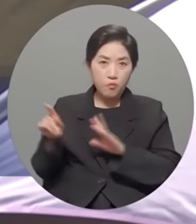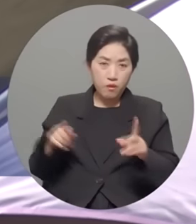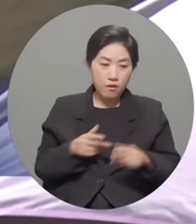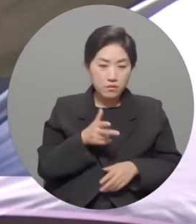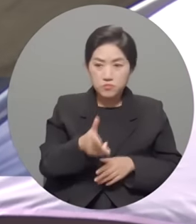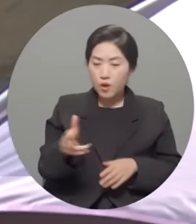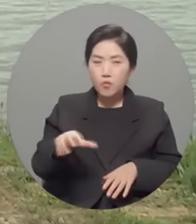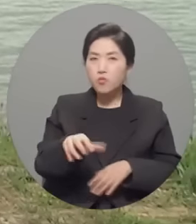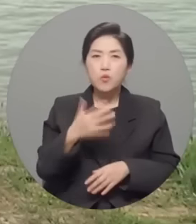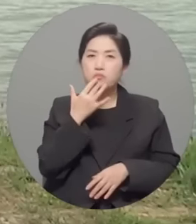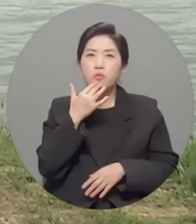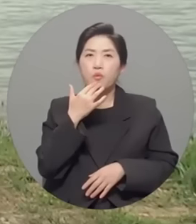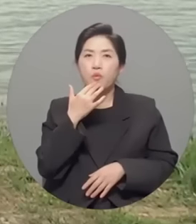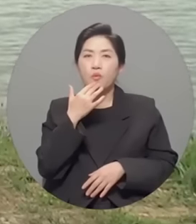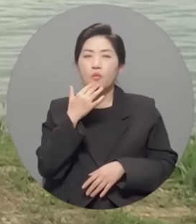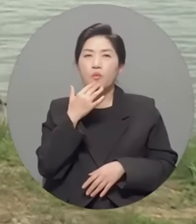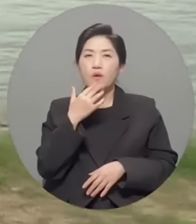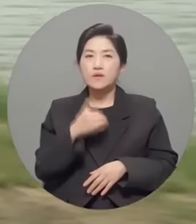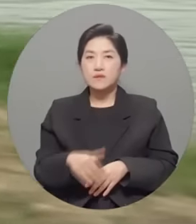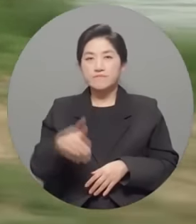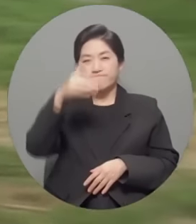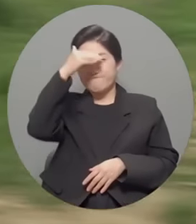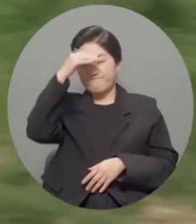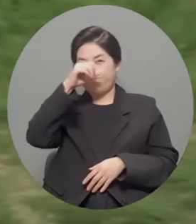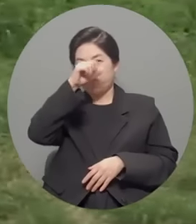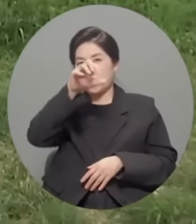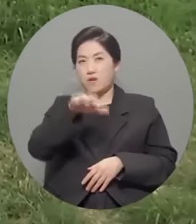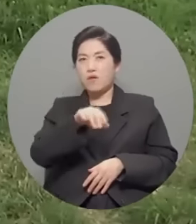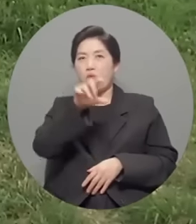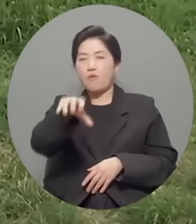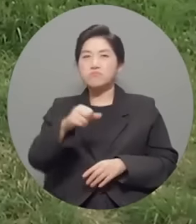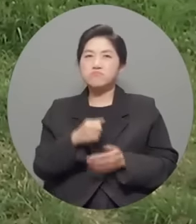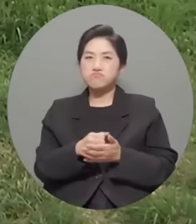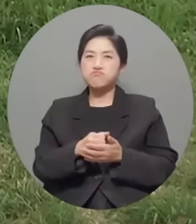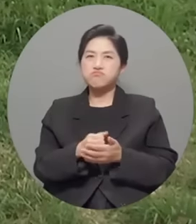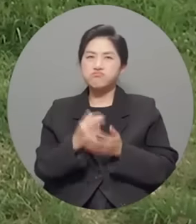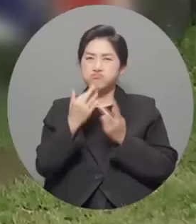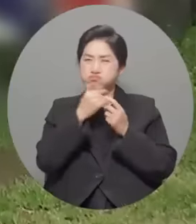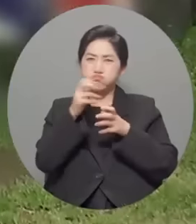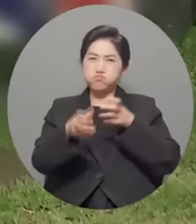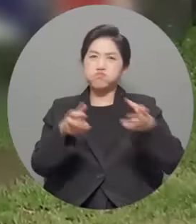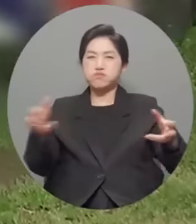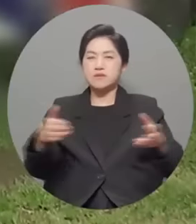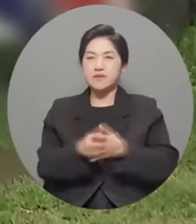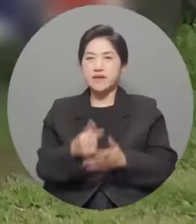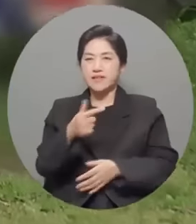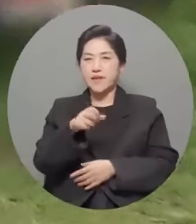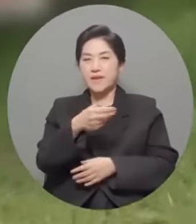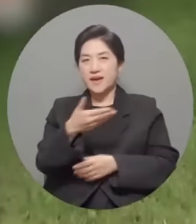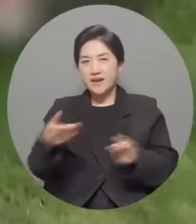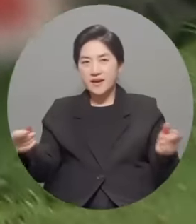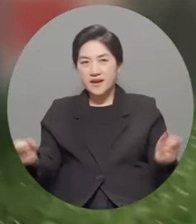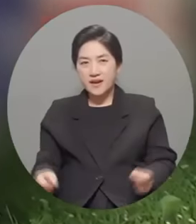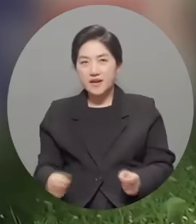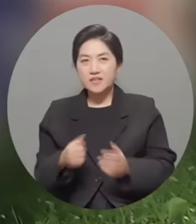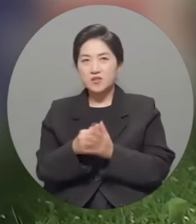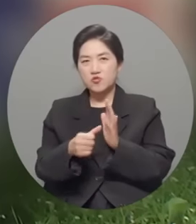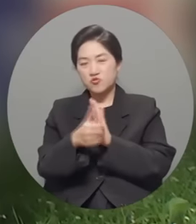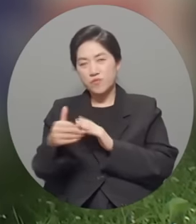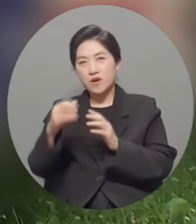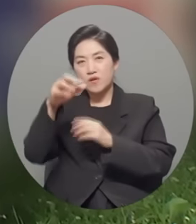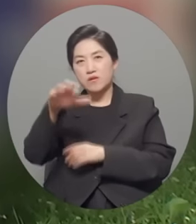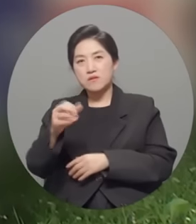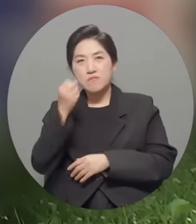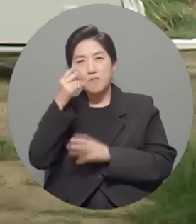댈 데가 없어요. 경치가 좋은 곳이라면 어디든 가리지 않습니다. 남한강과 맞닿아 있는 야영 명소도 몇